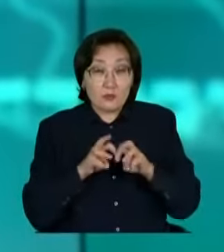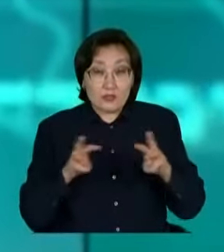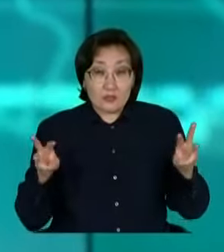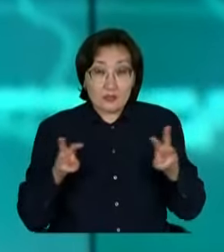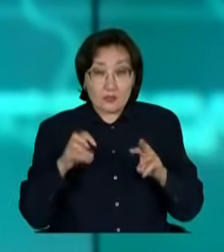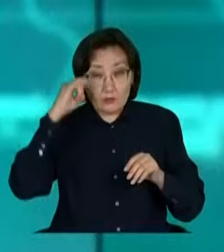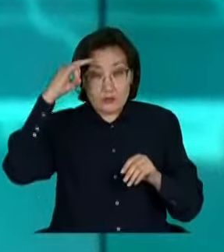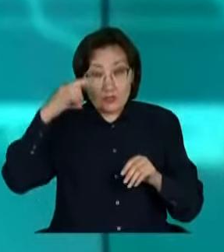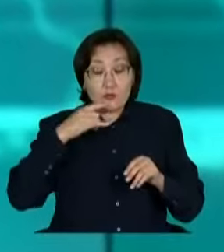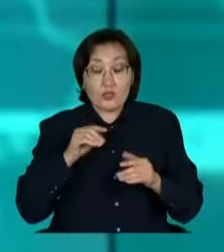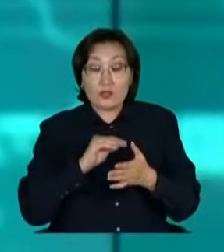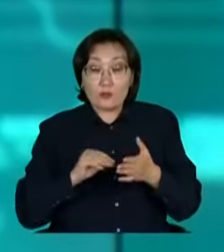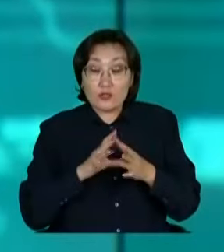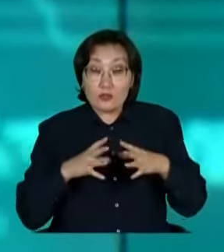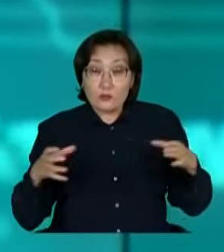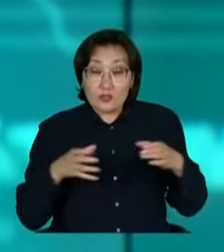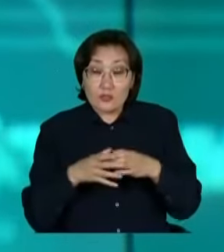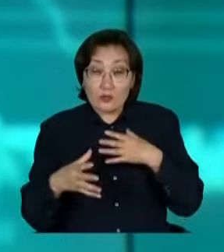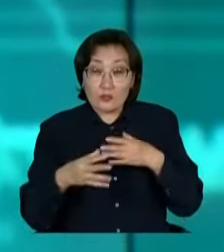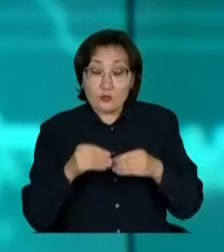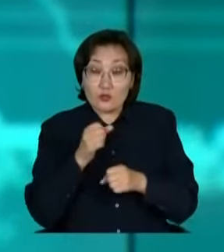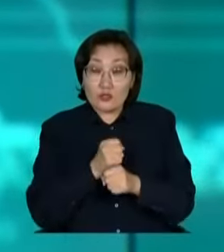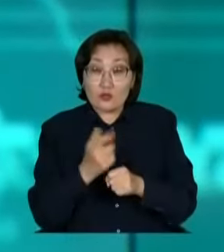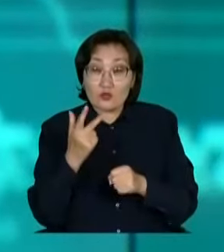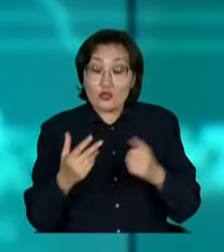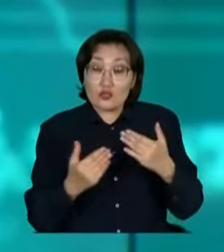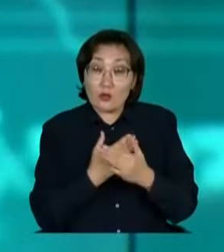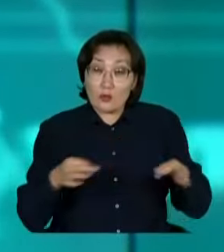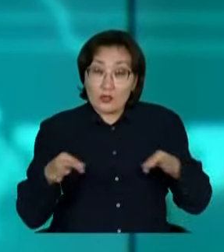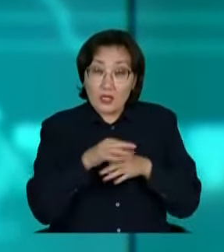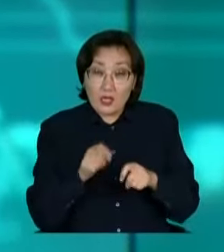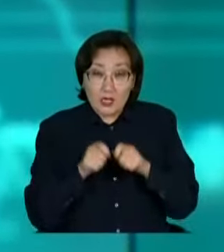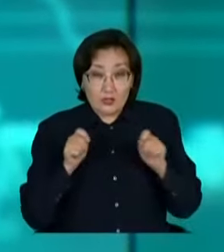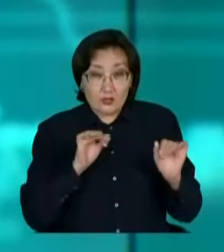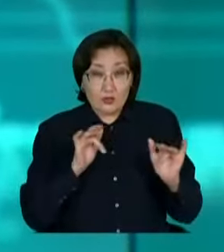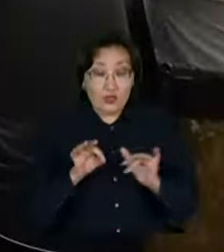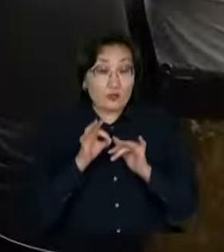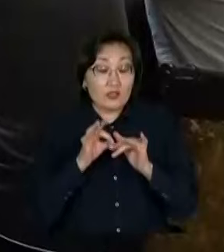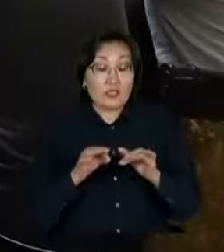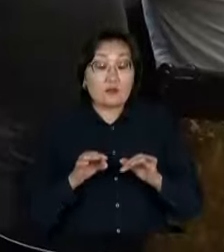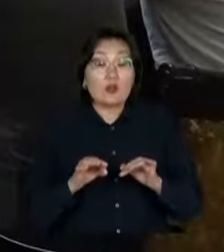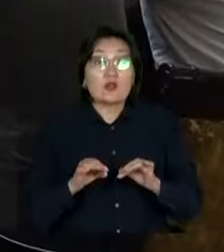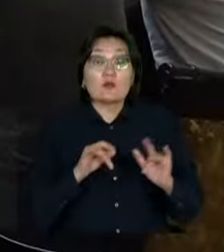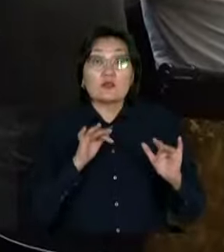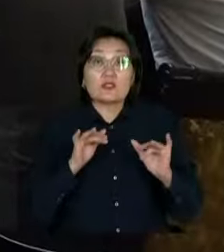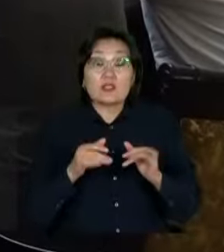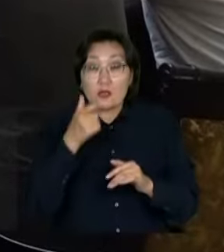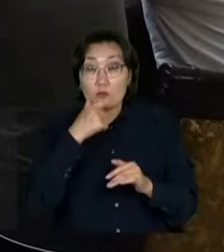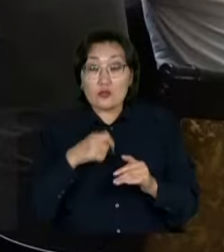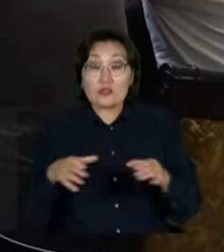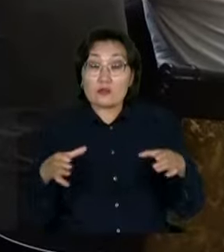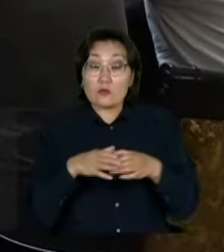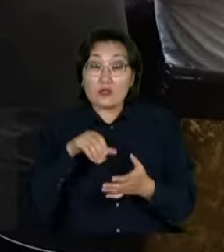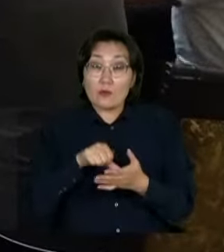мен Қазақстан жазушылар одағының бірлесе жасаған үш жаңа жобасының ашылу салтанаты өтті. Жиынға зиялы қауым өкілдері және